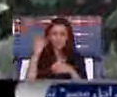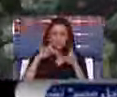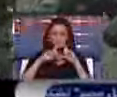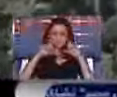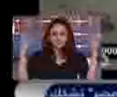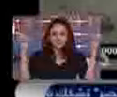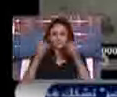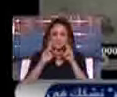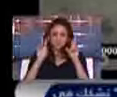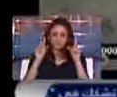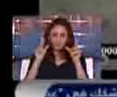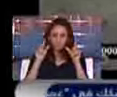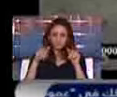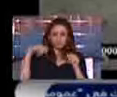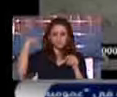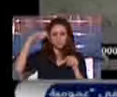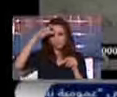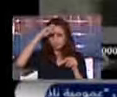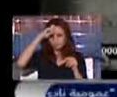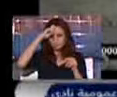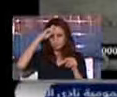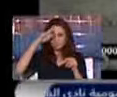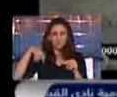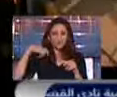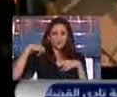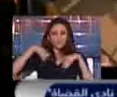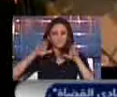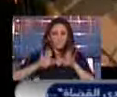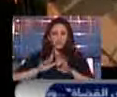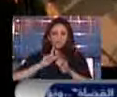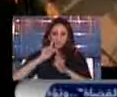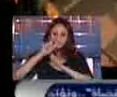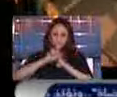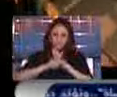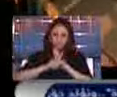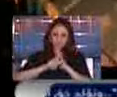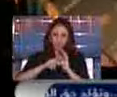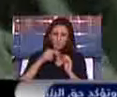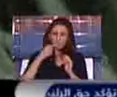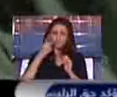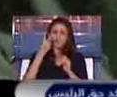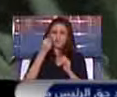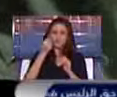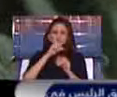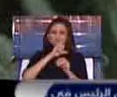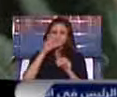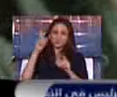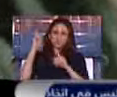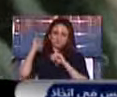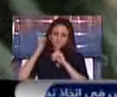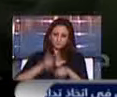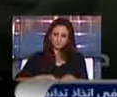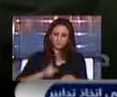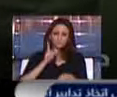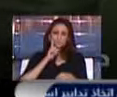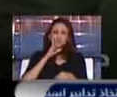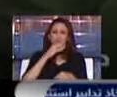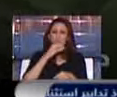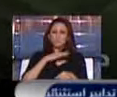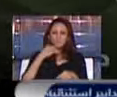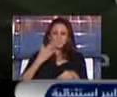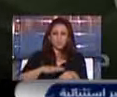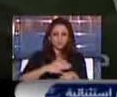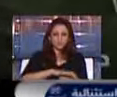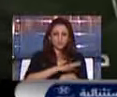ومحمد محمود وأحداث مجلس الوزراء. وعلى مدار 20 شهرا عانى أهالي الشهداء